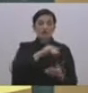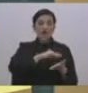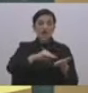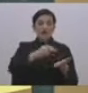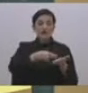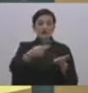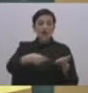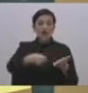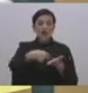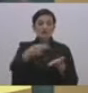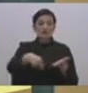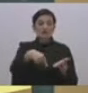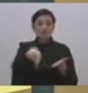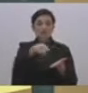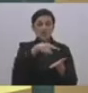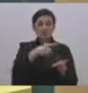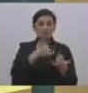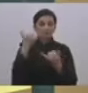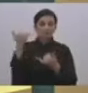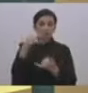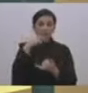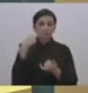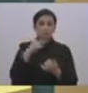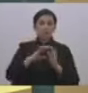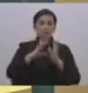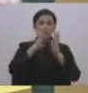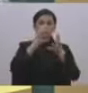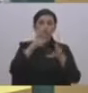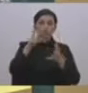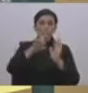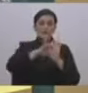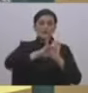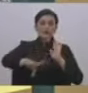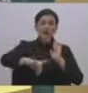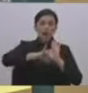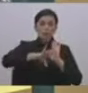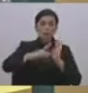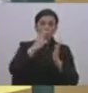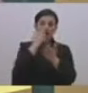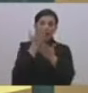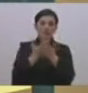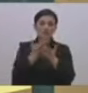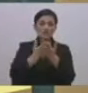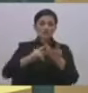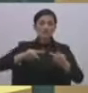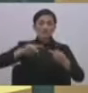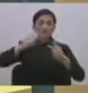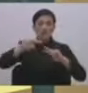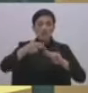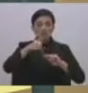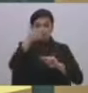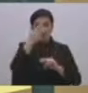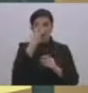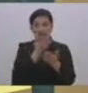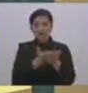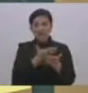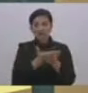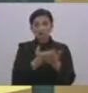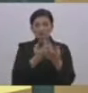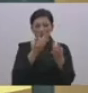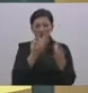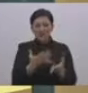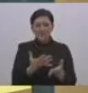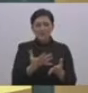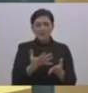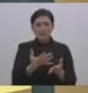heli aceret. Tam pe un soplios, a ke dan da bom vă birom aciune, timi znați la trom, ger gheciune binat,